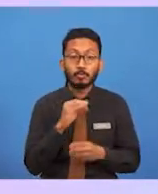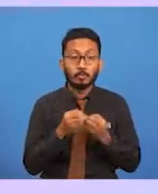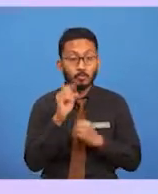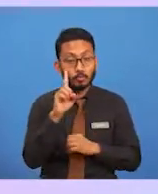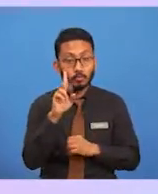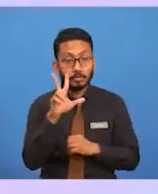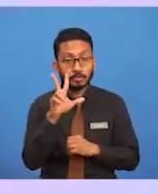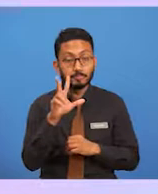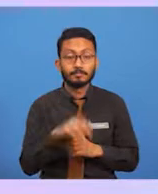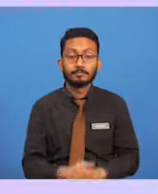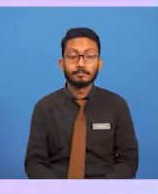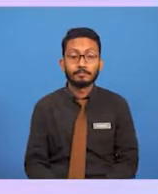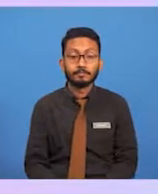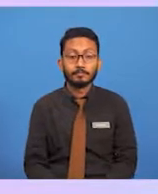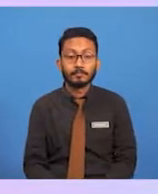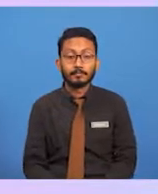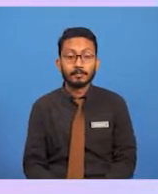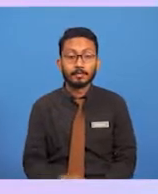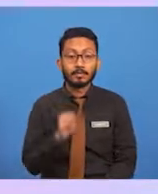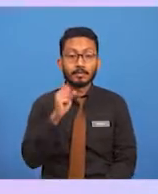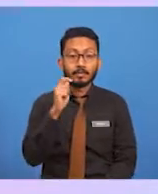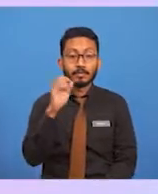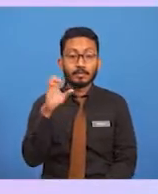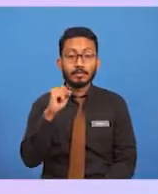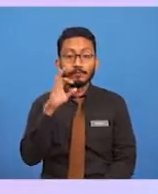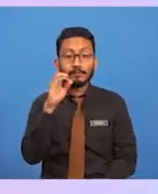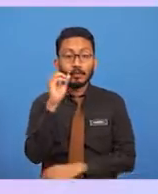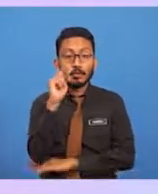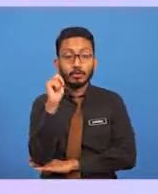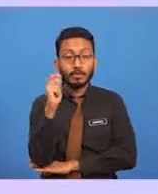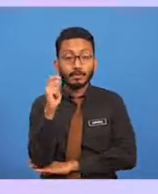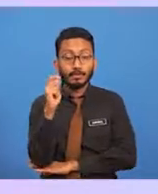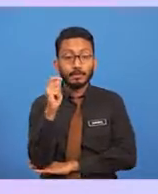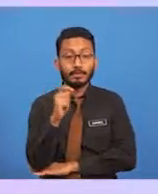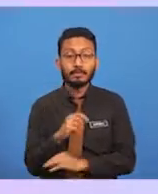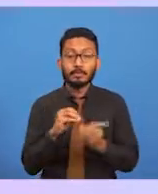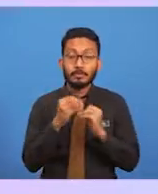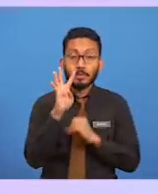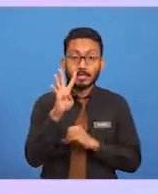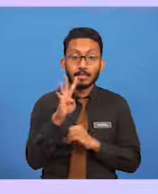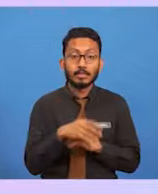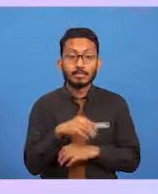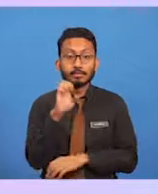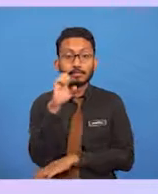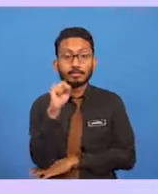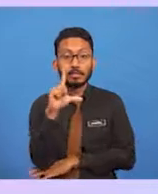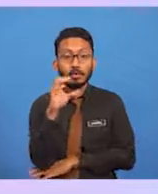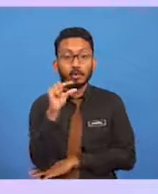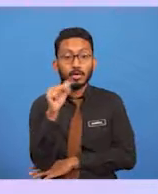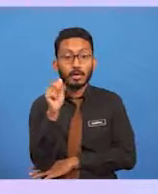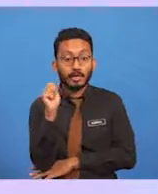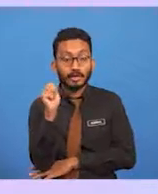Ketiga, ya, set font. Keempat, tepat, slogan. Dan yang